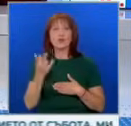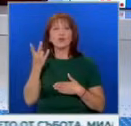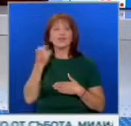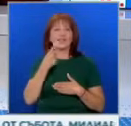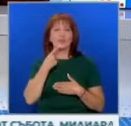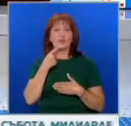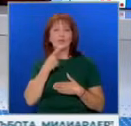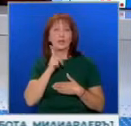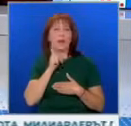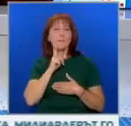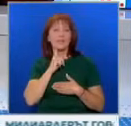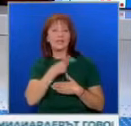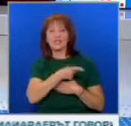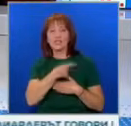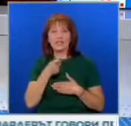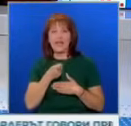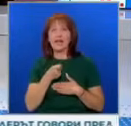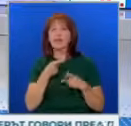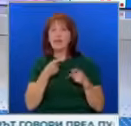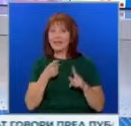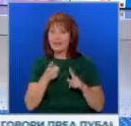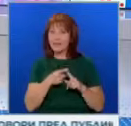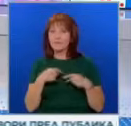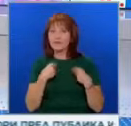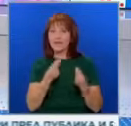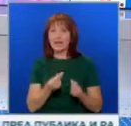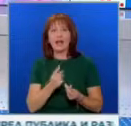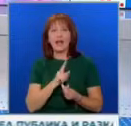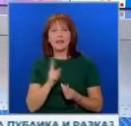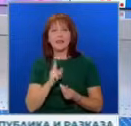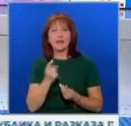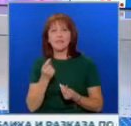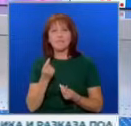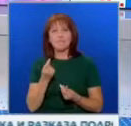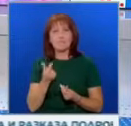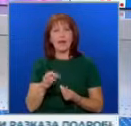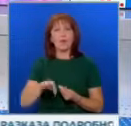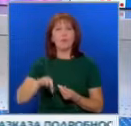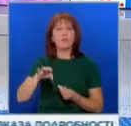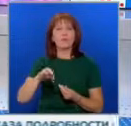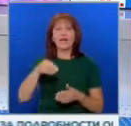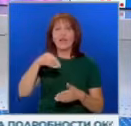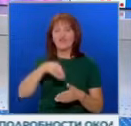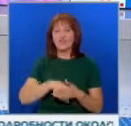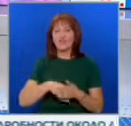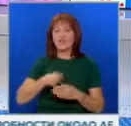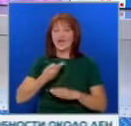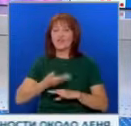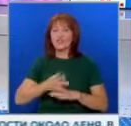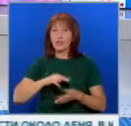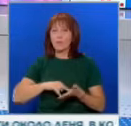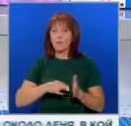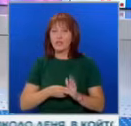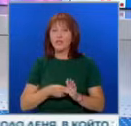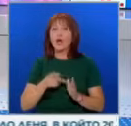младеж стреля по него. В типичния си стил Тръмп даде и най-малко гръмки заявки за вътрешната и външната политика, която планира